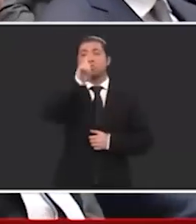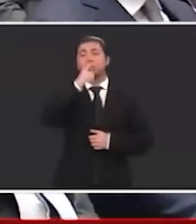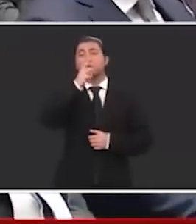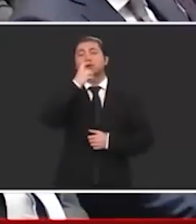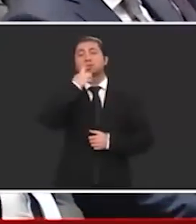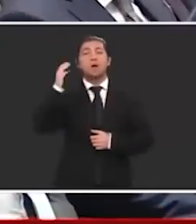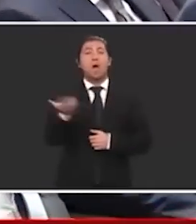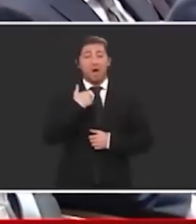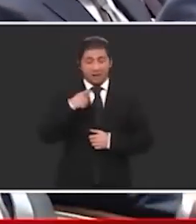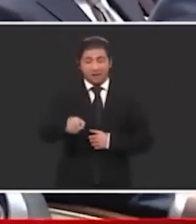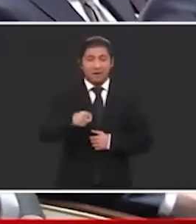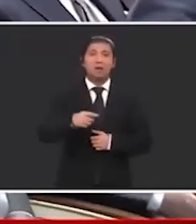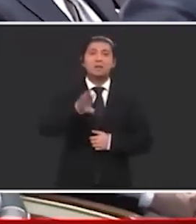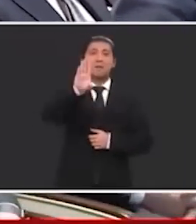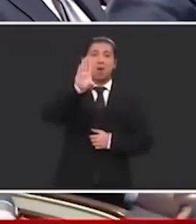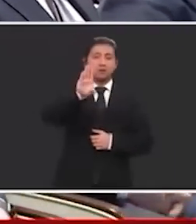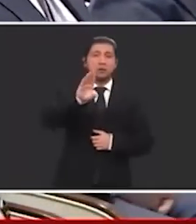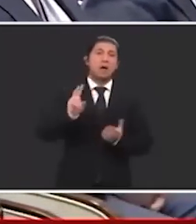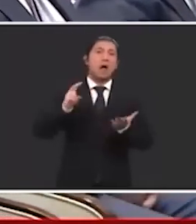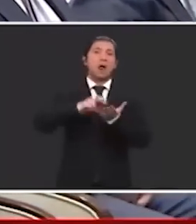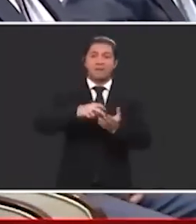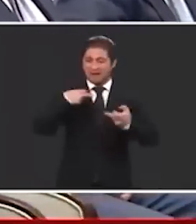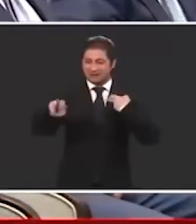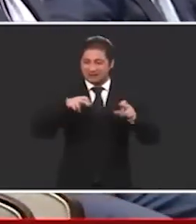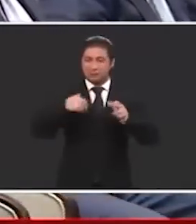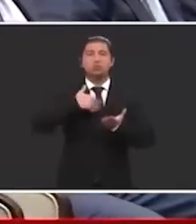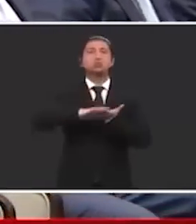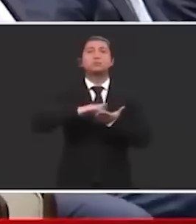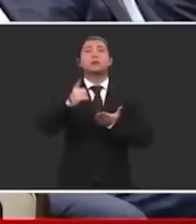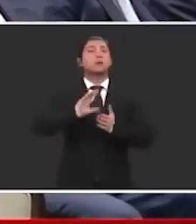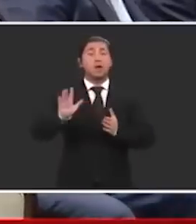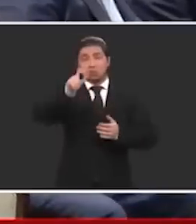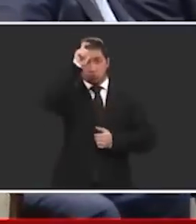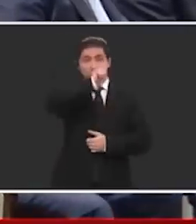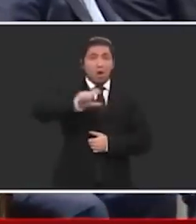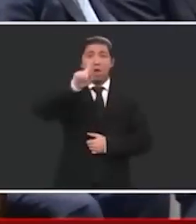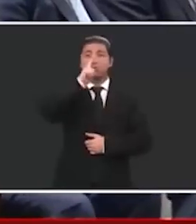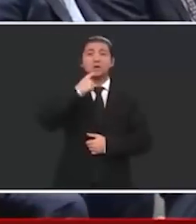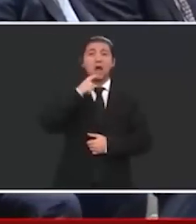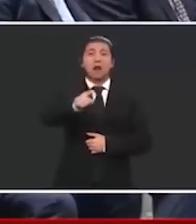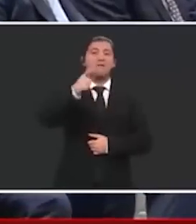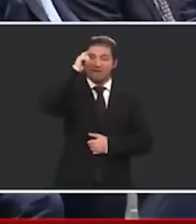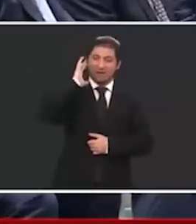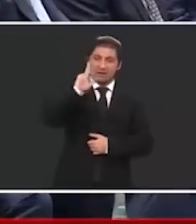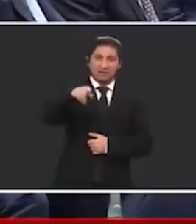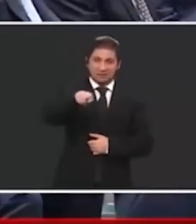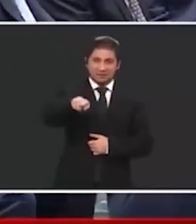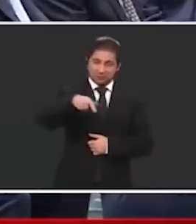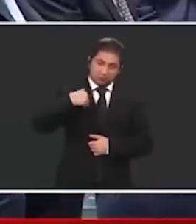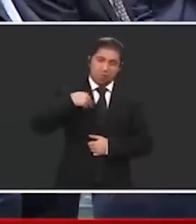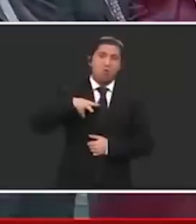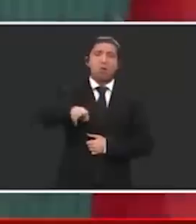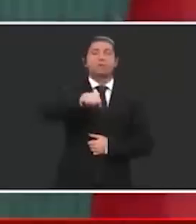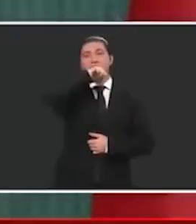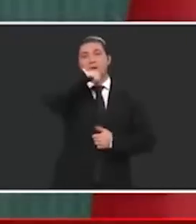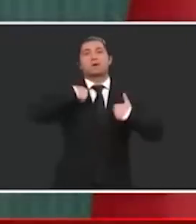ve kalkınma eksiklerini gidermekle kalmadık, Türkiye yüzyılının ufkunu da aydınlatmayı